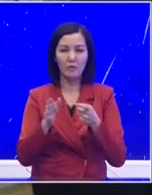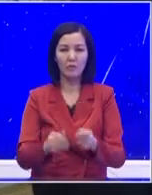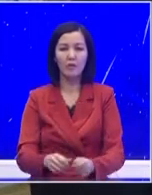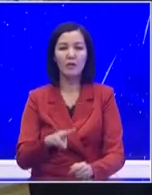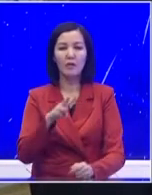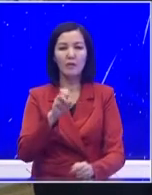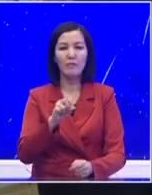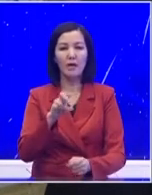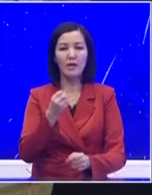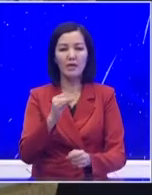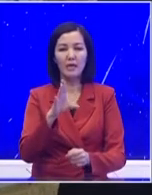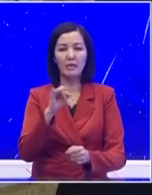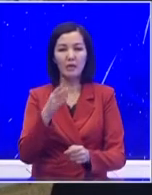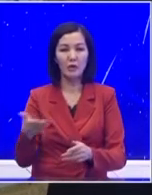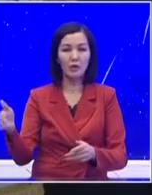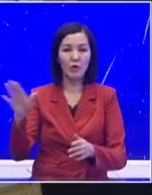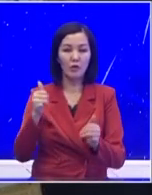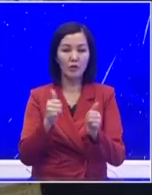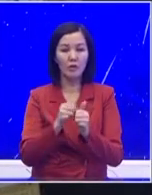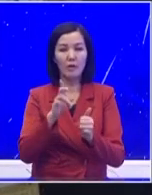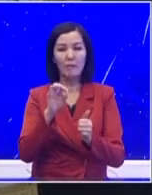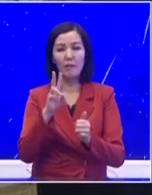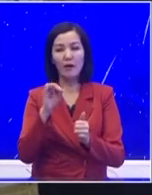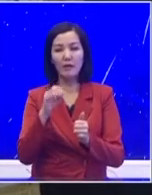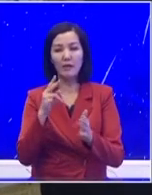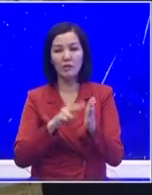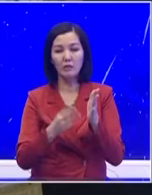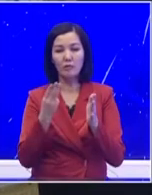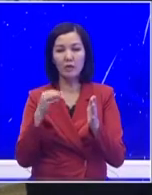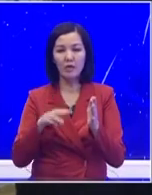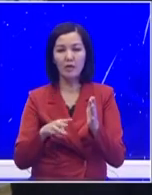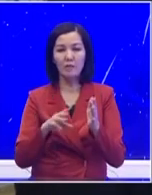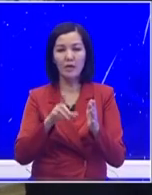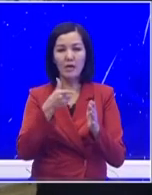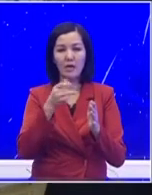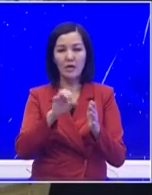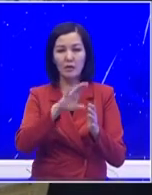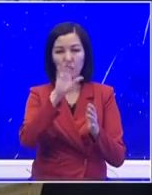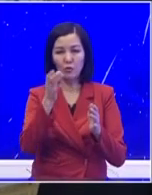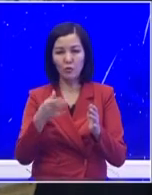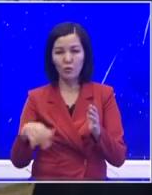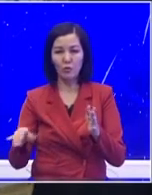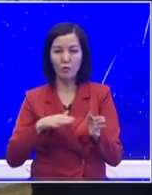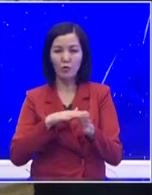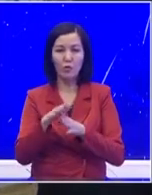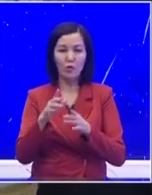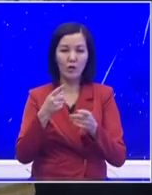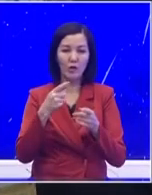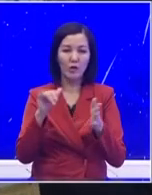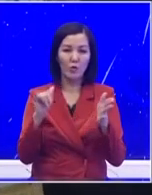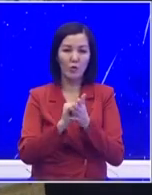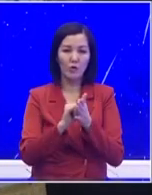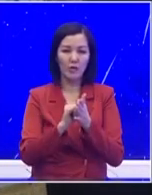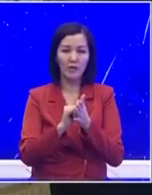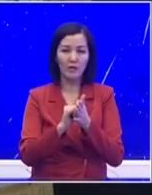тау етегінен бері қарай Бақанас ауылына дейін 73 шақырым жерге газ құбырының трубасы толық тартылып,